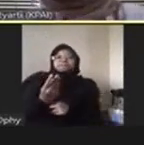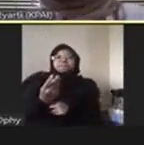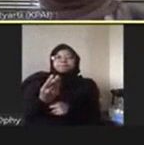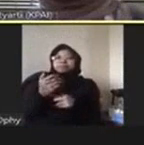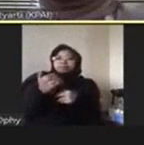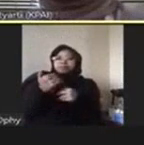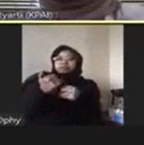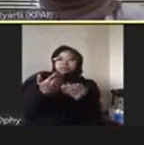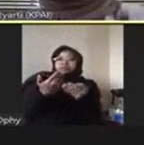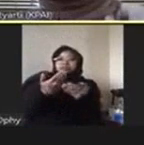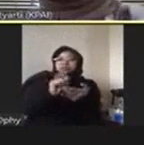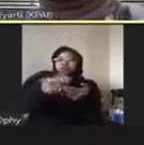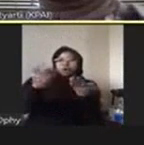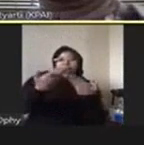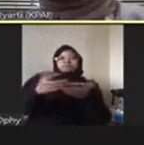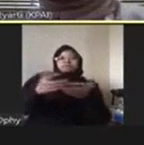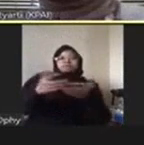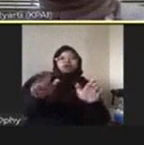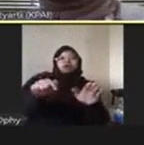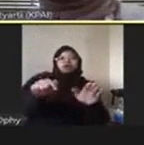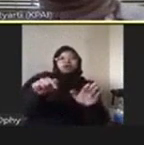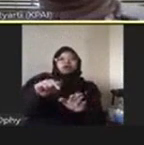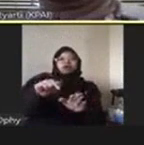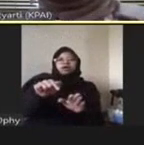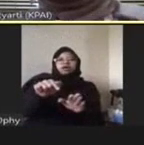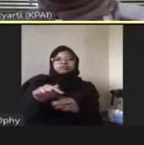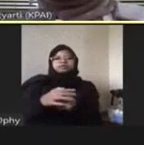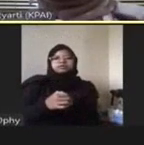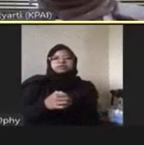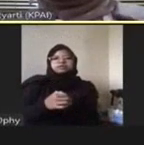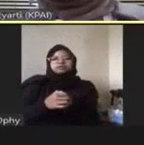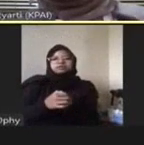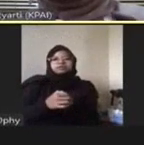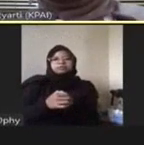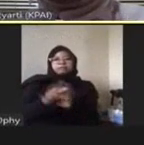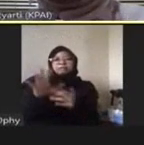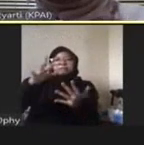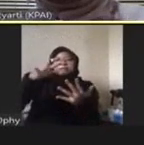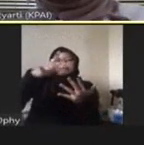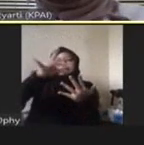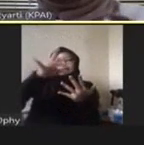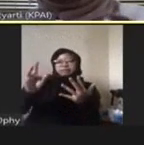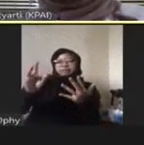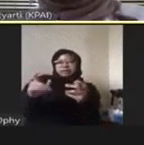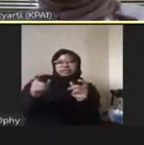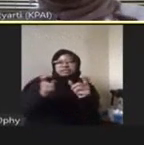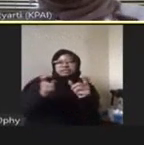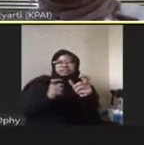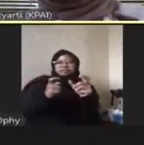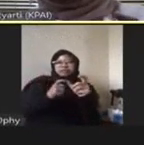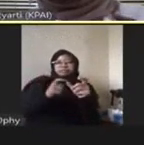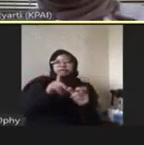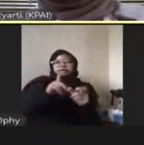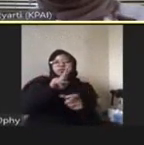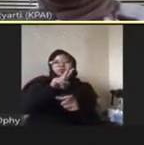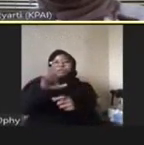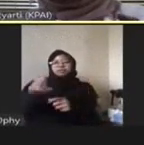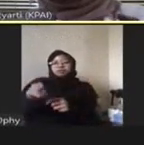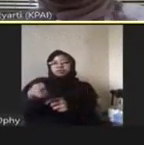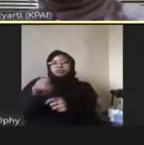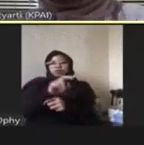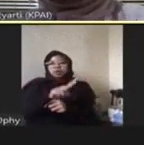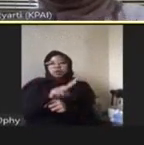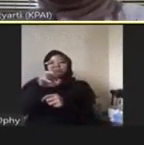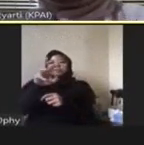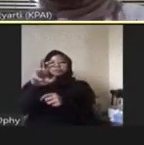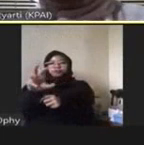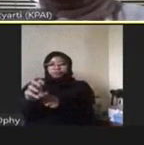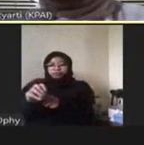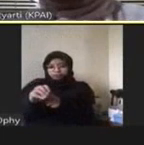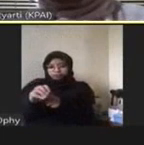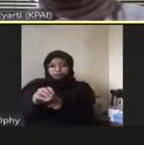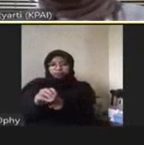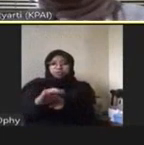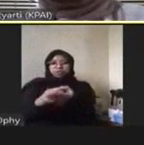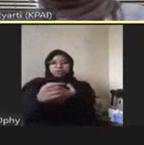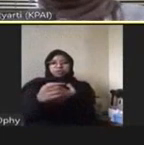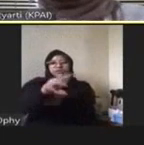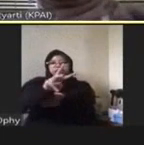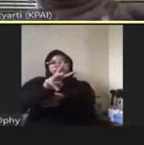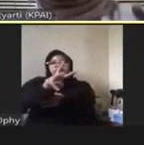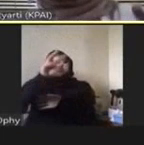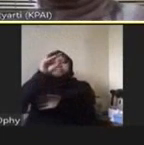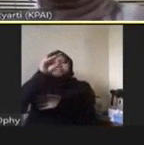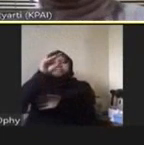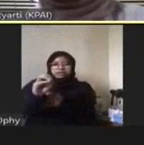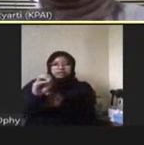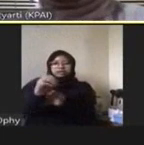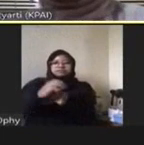dibuka. Mereka ternyata melakukan pilihan yang September 2020 itu 3%,